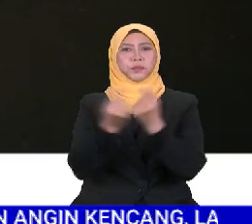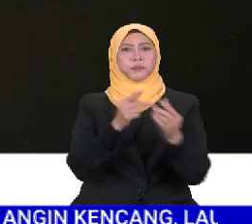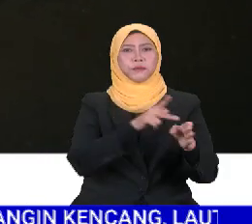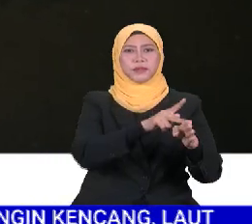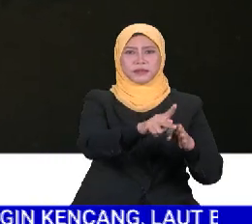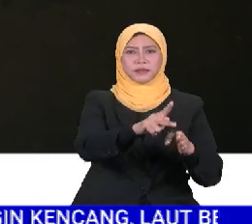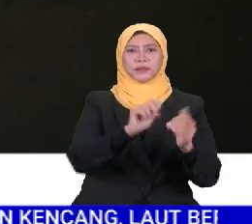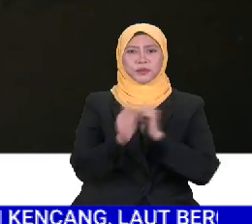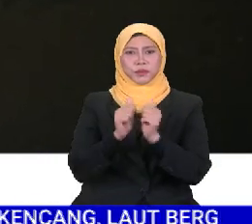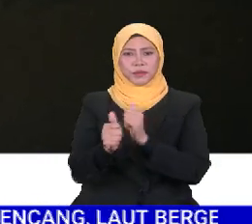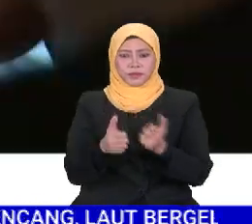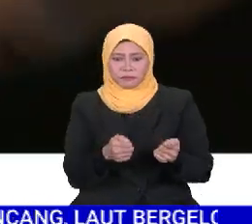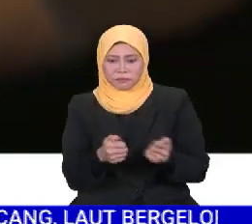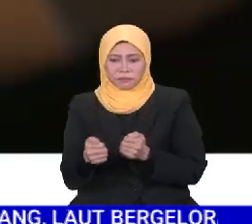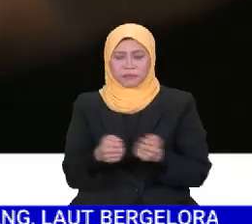profesional